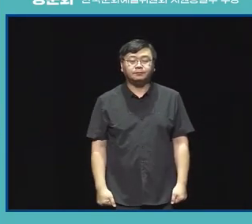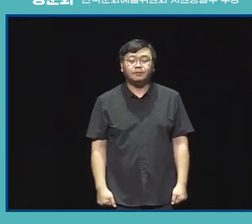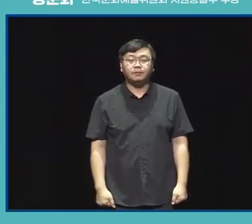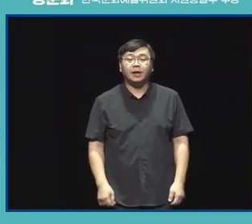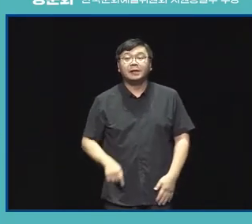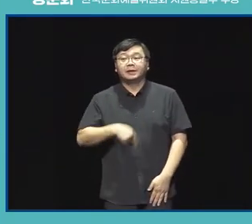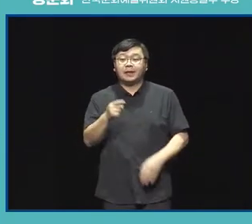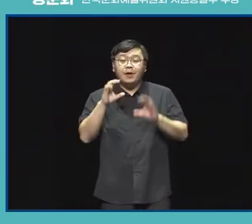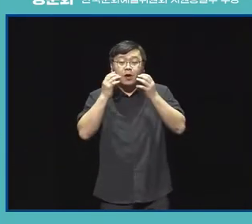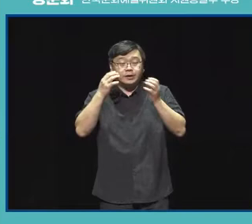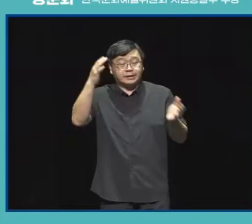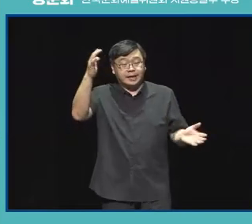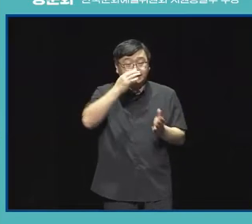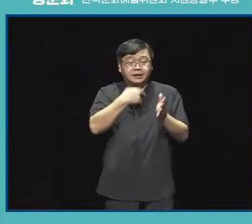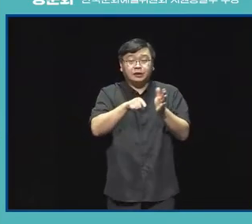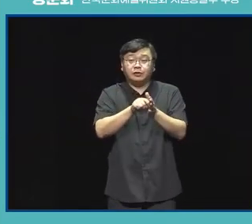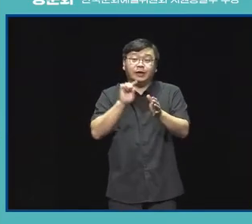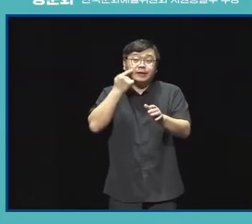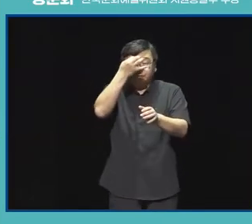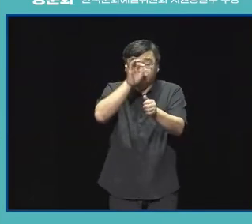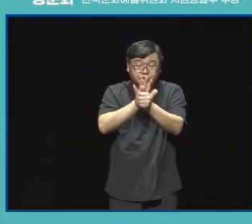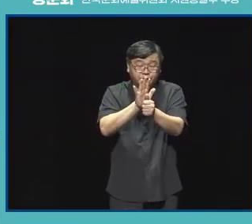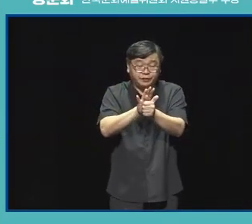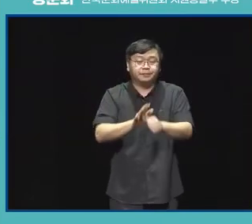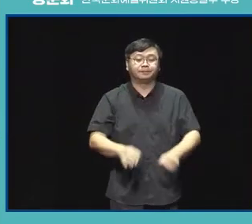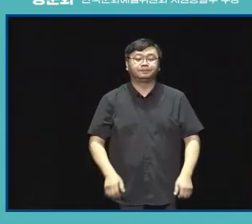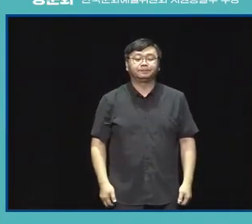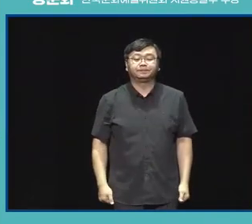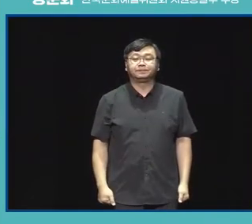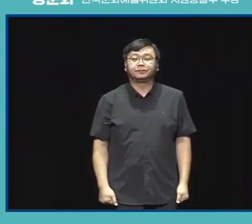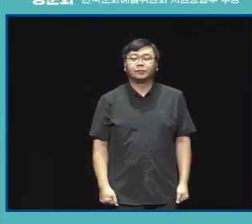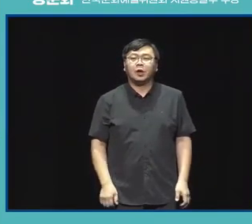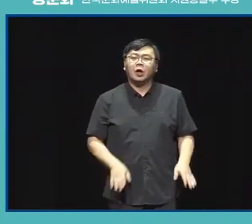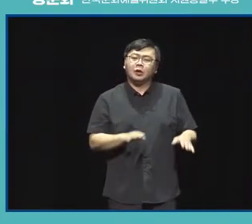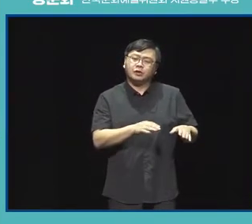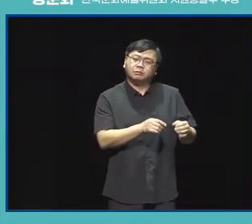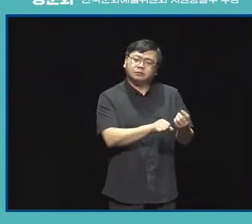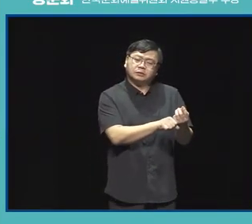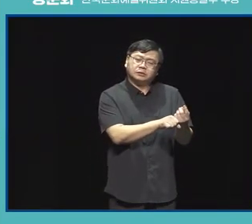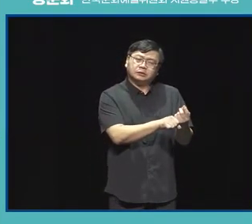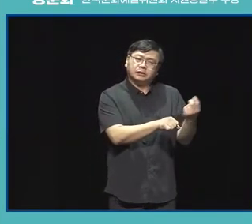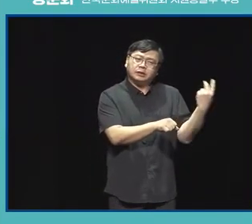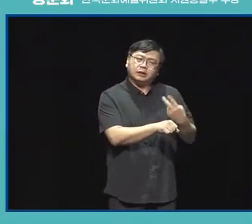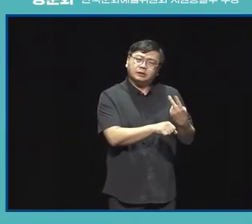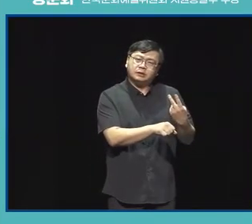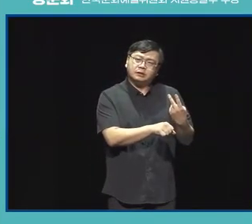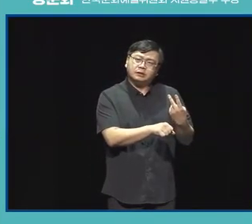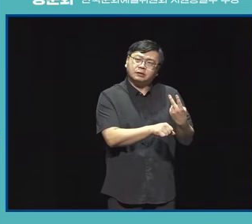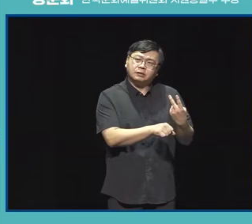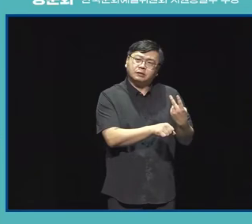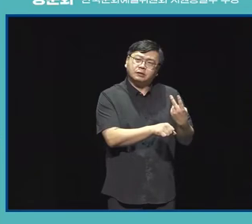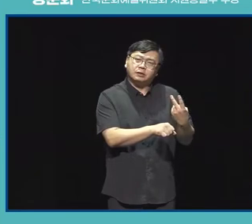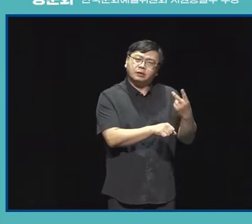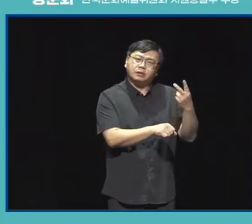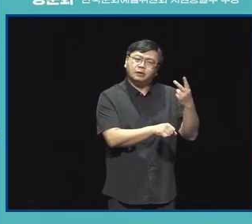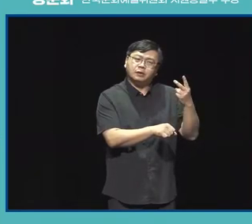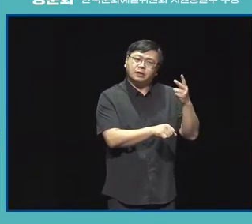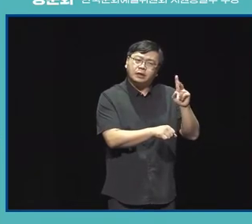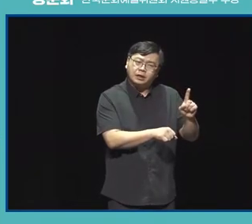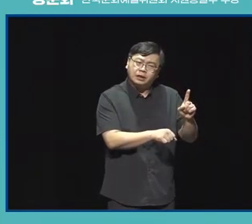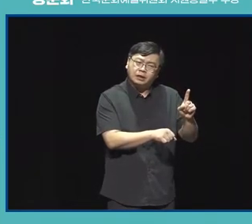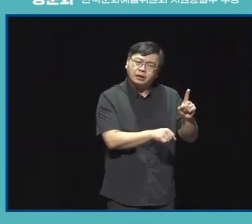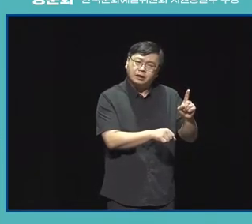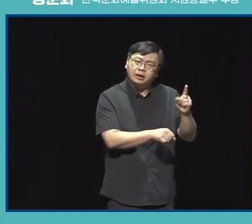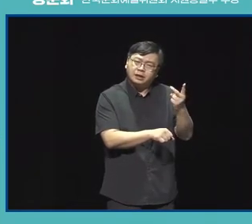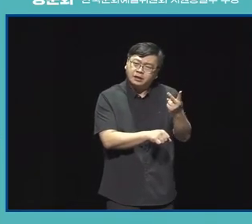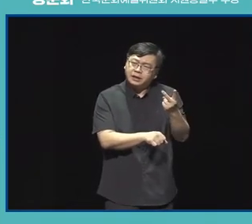예, 다음은 어린이 청소년을 위한 예술 지원 사업입니다. 올해 3년째, 그러니까 2003년도 기준 3년째 사업이고요. 첫